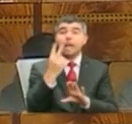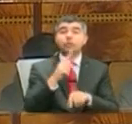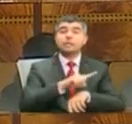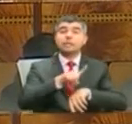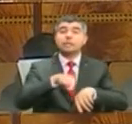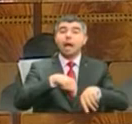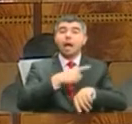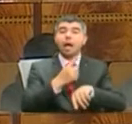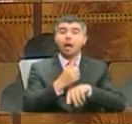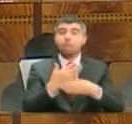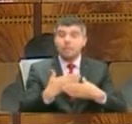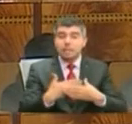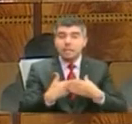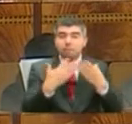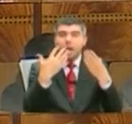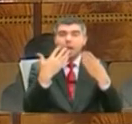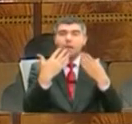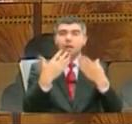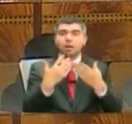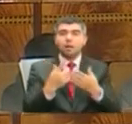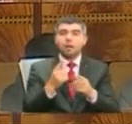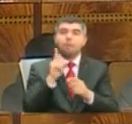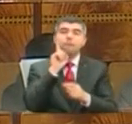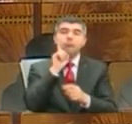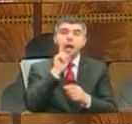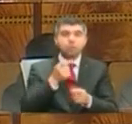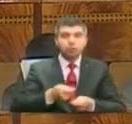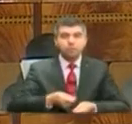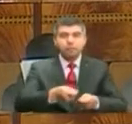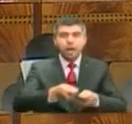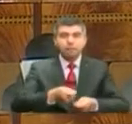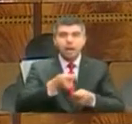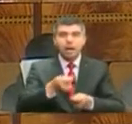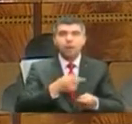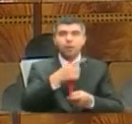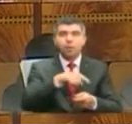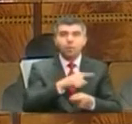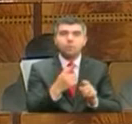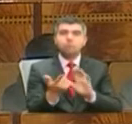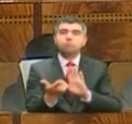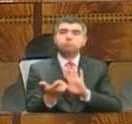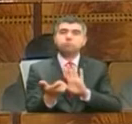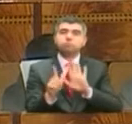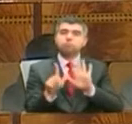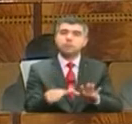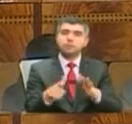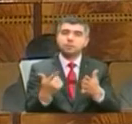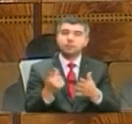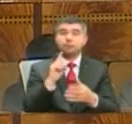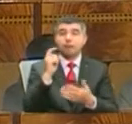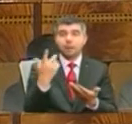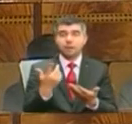العشية، عاملات النظافة 700 درهم كيتخلصوا، ما عندهمش ديكلاراسيون في لا سي ان سيس، ما عندهمش